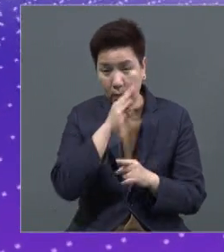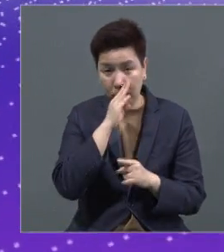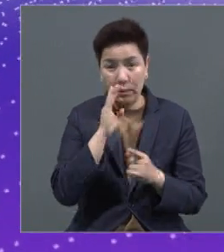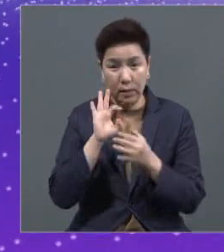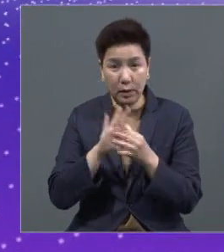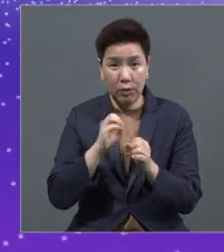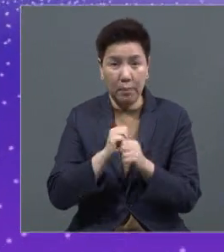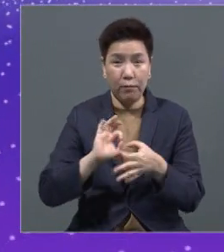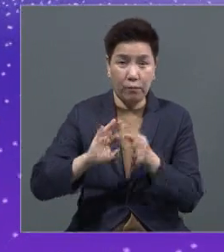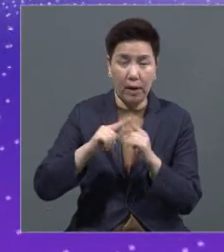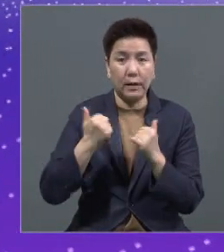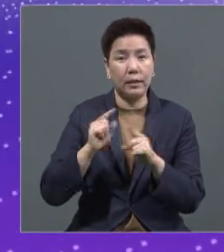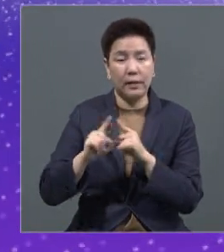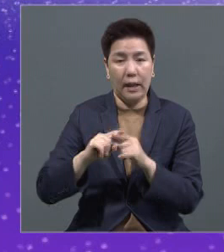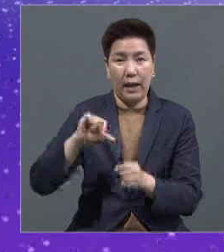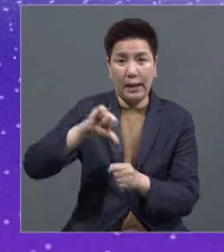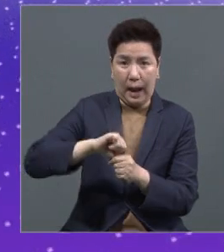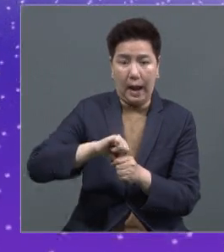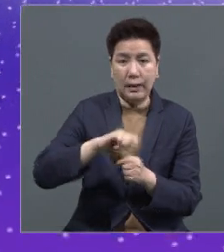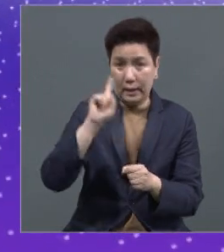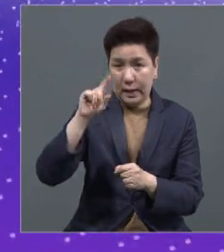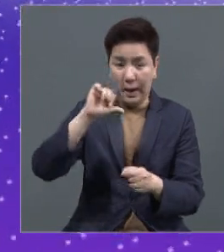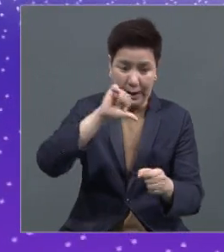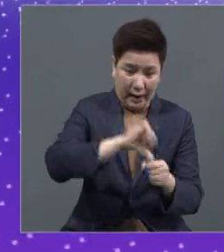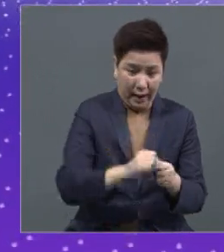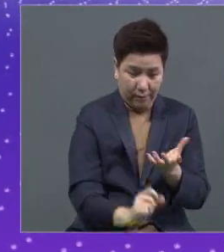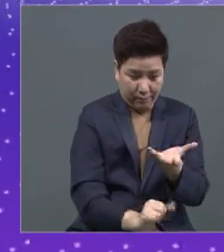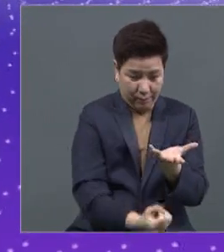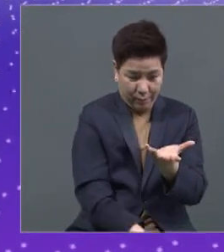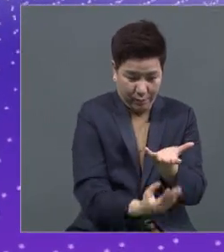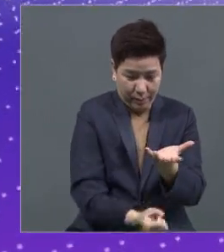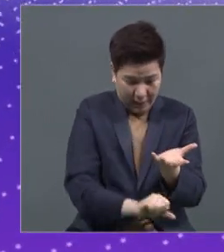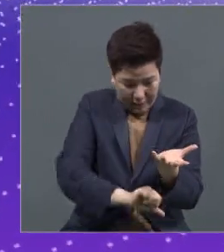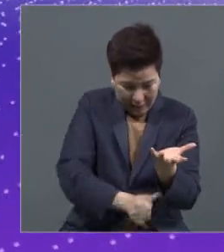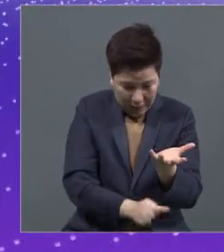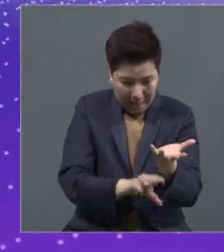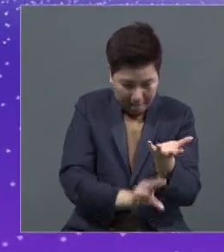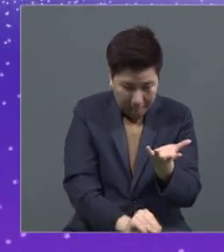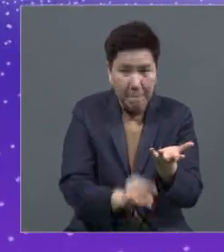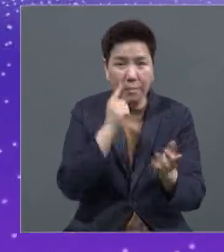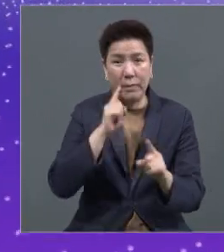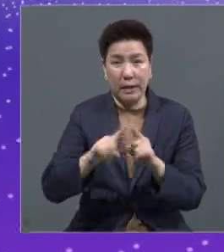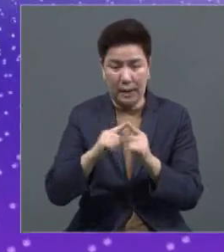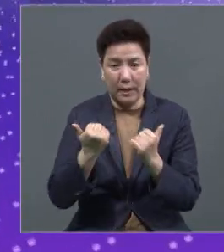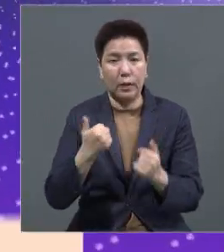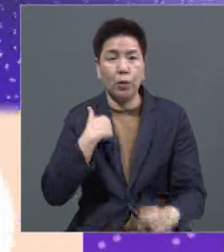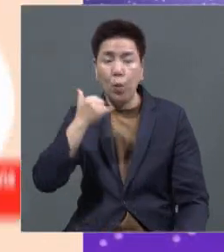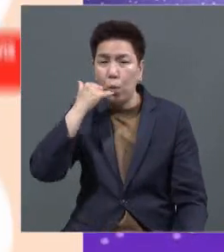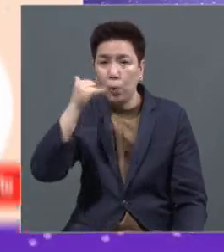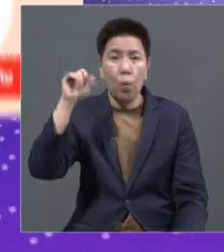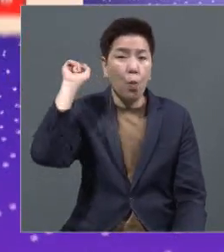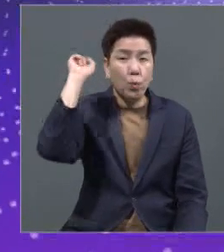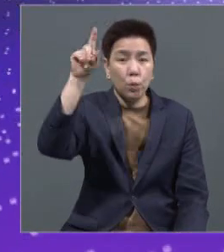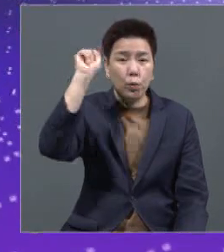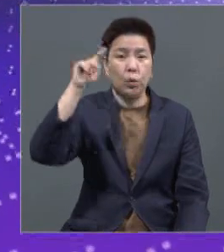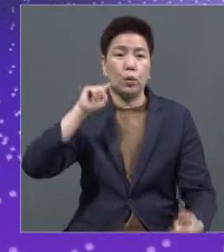ที่เกี่ยวกับไฟและก๊าซหุงต้มด้วยนะครับอย่าลืมปิดวาล์วปิดเตานะครับนอกจากนี้ครับหมายเลขโทรศัพท์ฉุกเฉิน